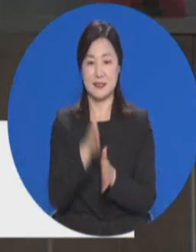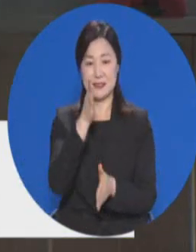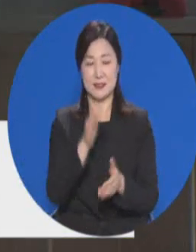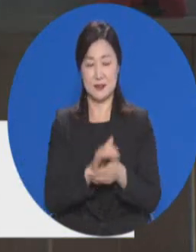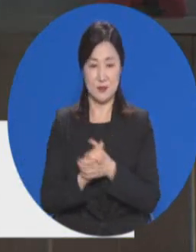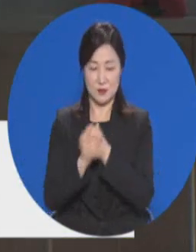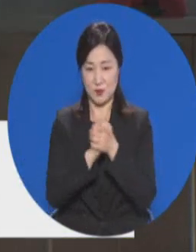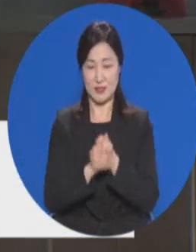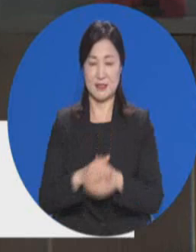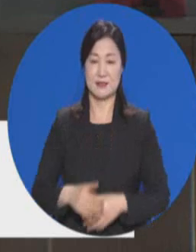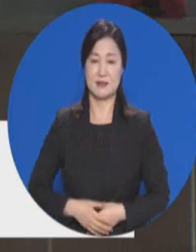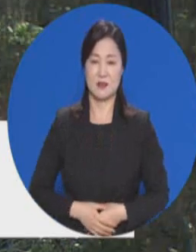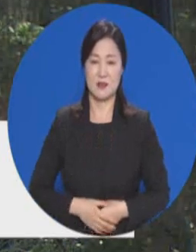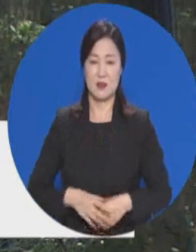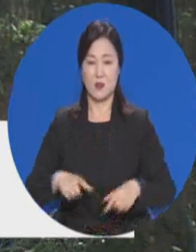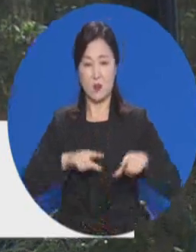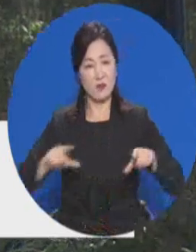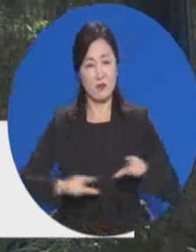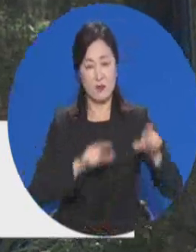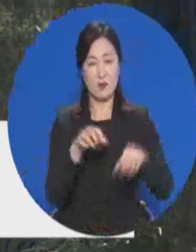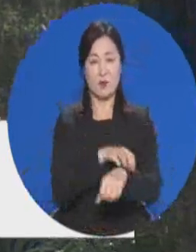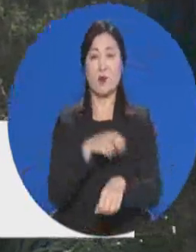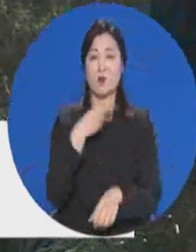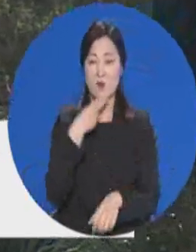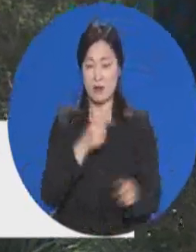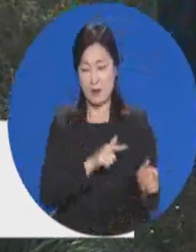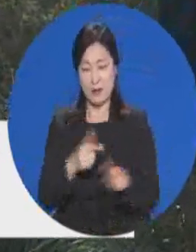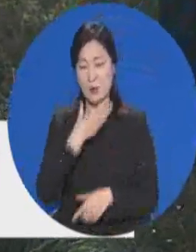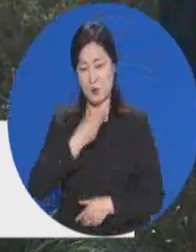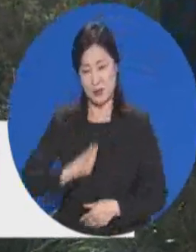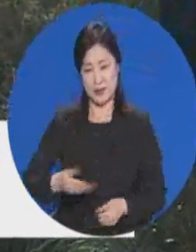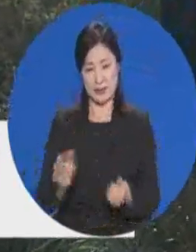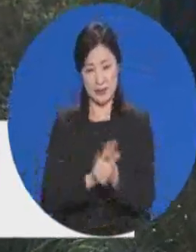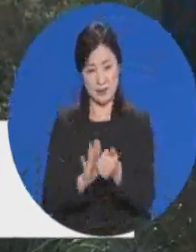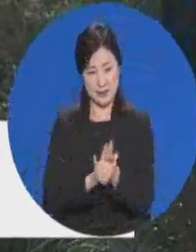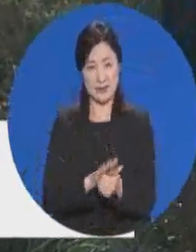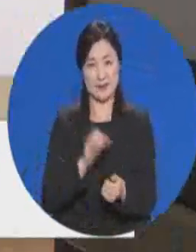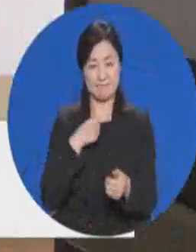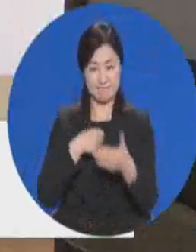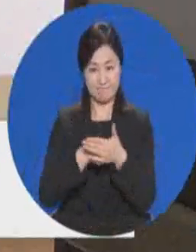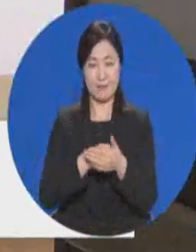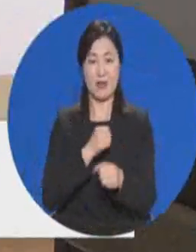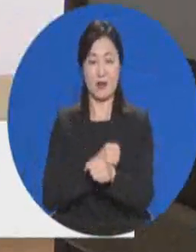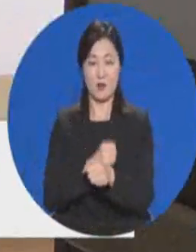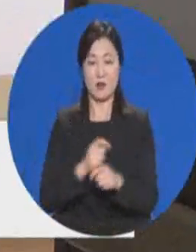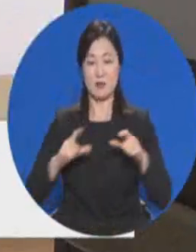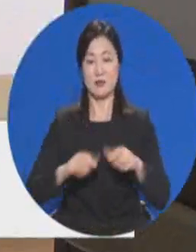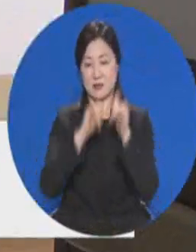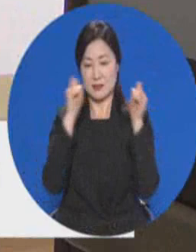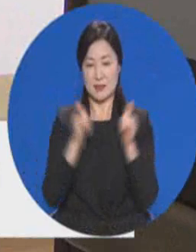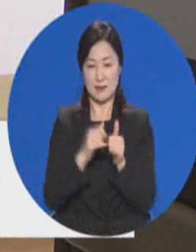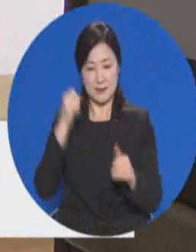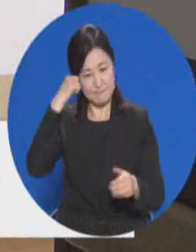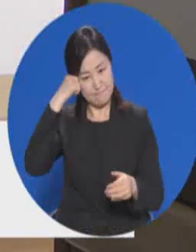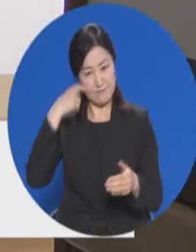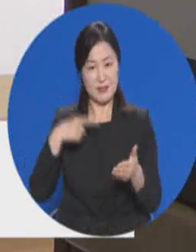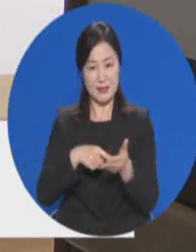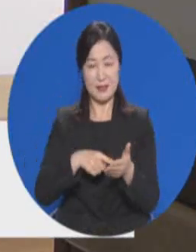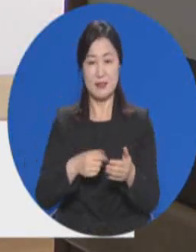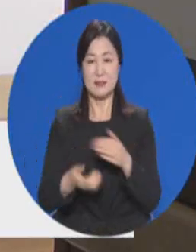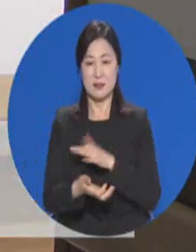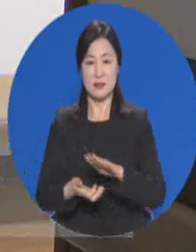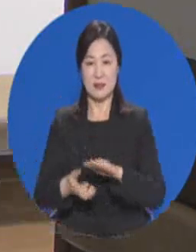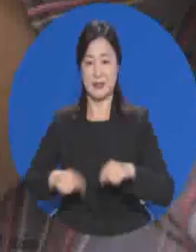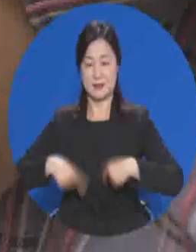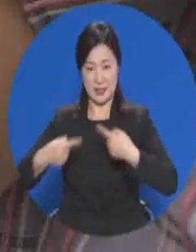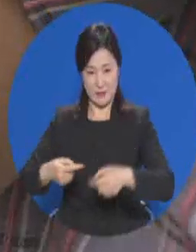노인들이 일상생활의 불편함을 겪지 않도록 다양한 복지 서비스를 제공하고 지역사회의 의사결정에 능동적으로 참여할 수